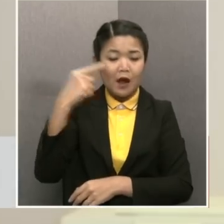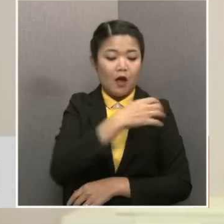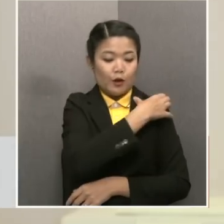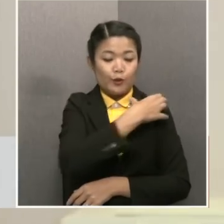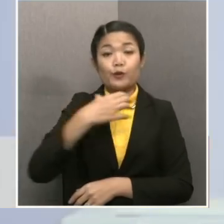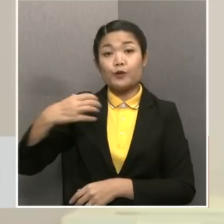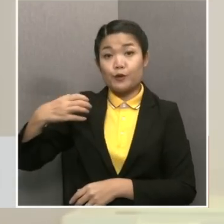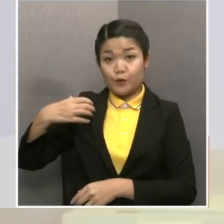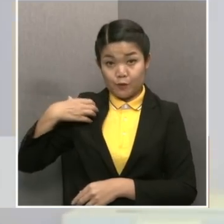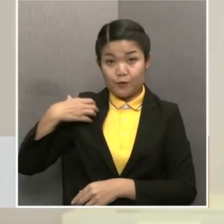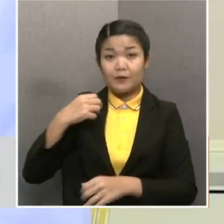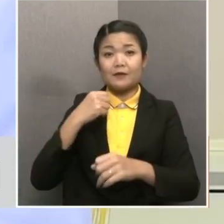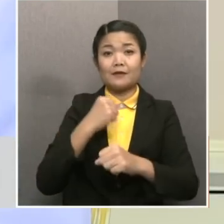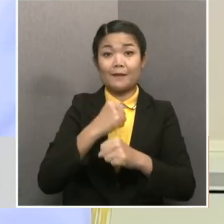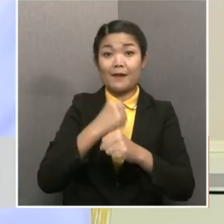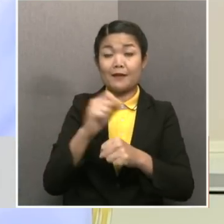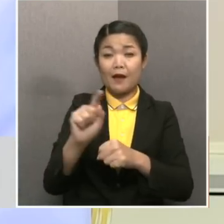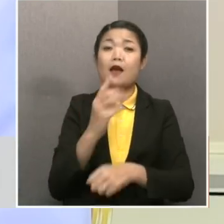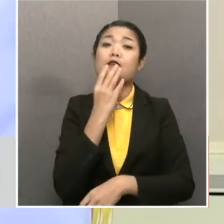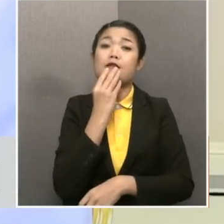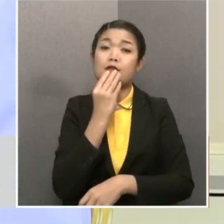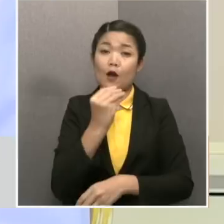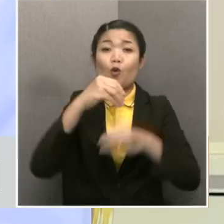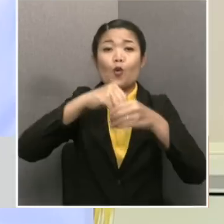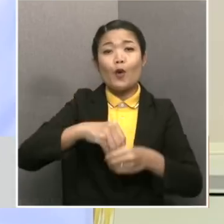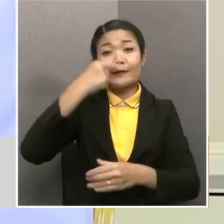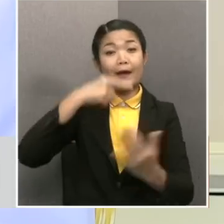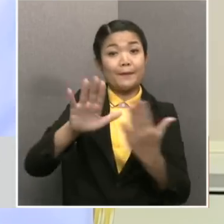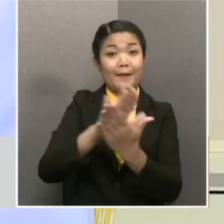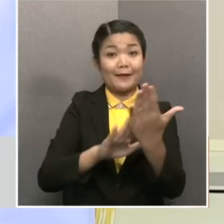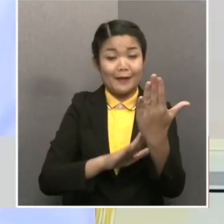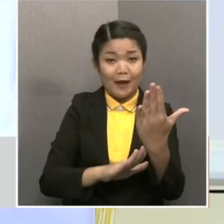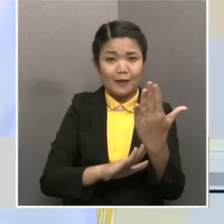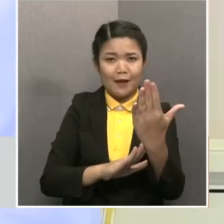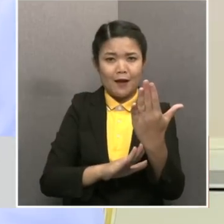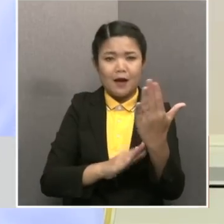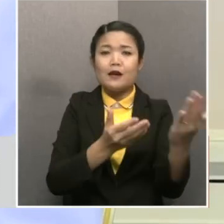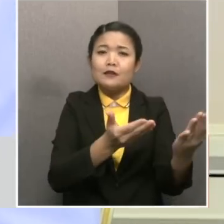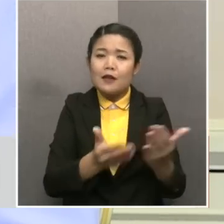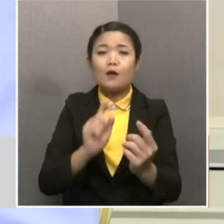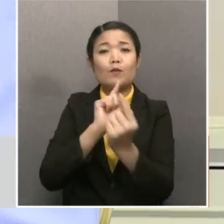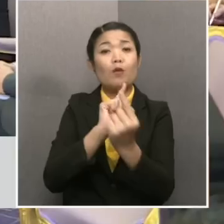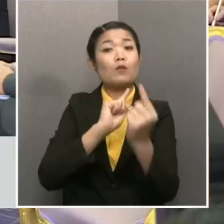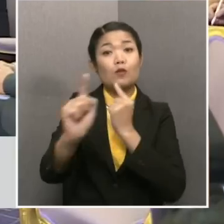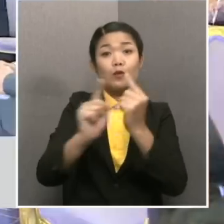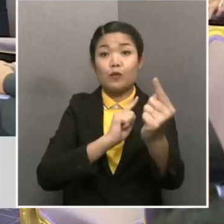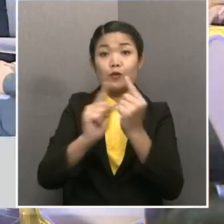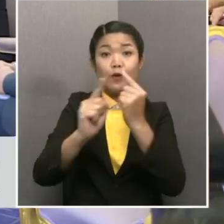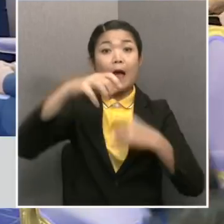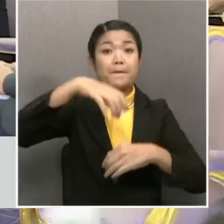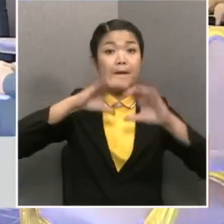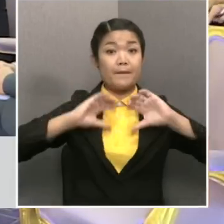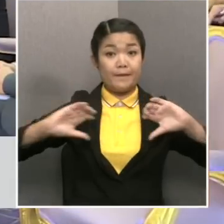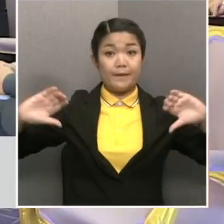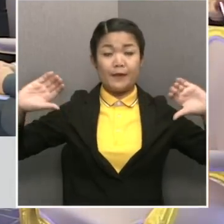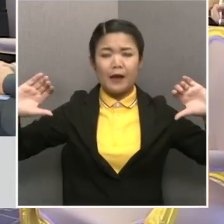ทูตรัฐอิสราเอลประจำประเทศไทยเข้าหารือที่ตึกไทยคู่ฟ้าทำเนียบรัฐบาลมาหารือ